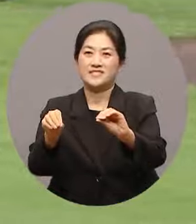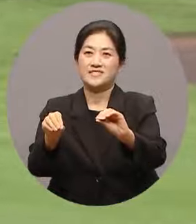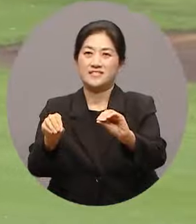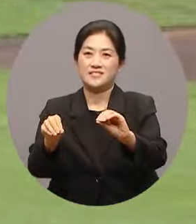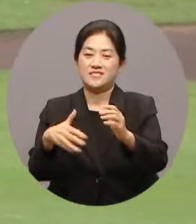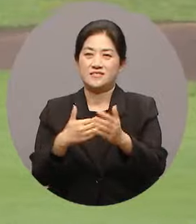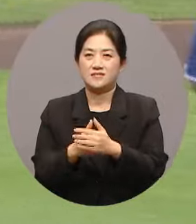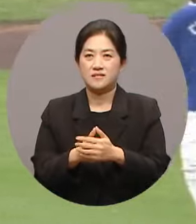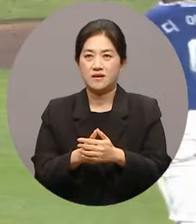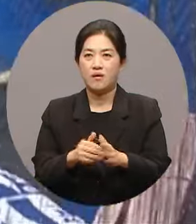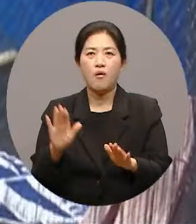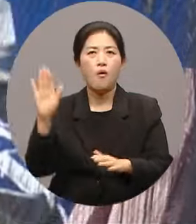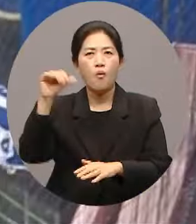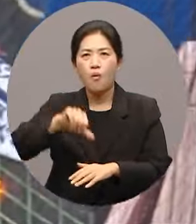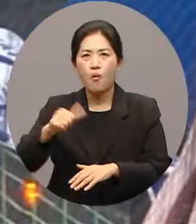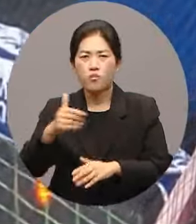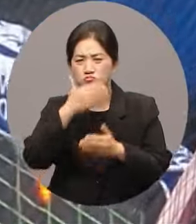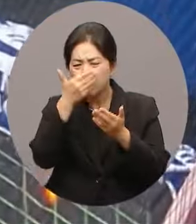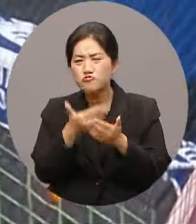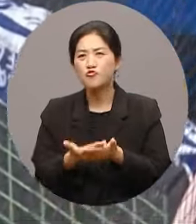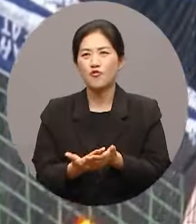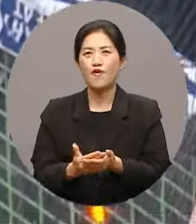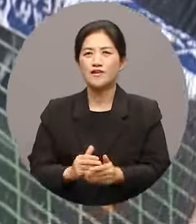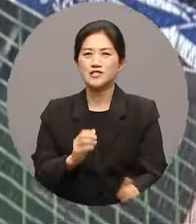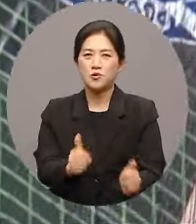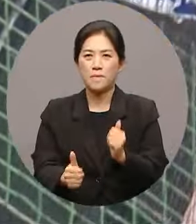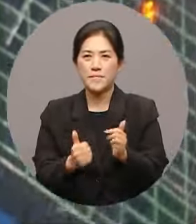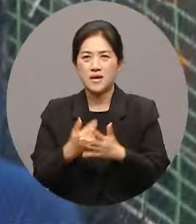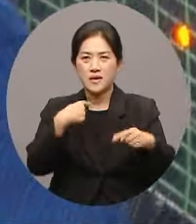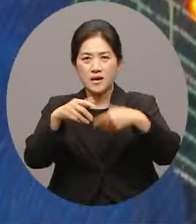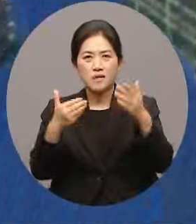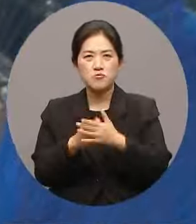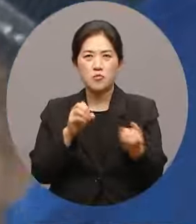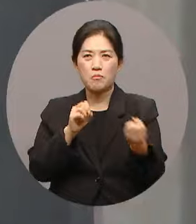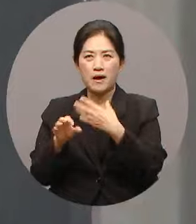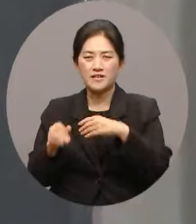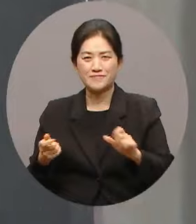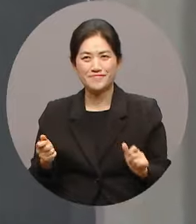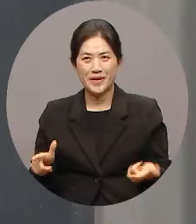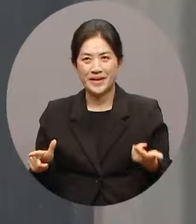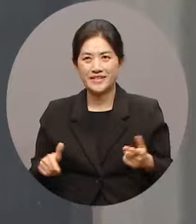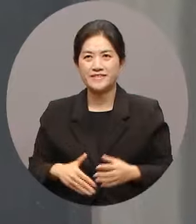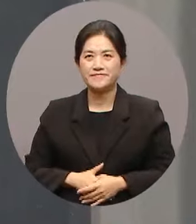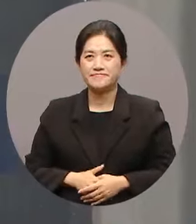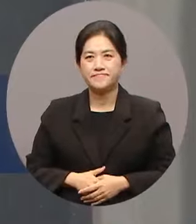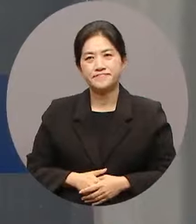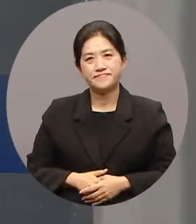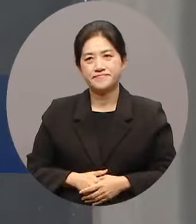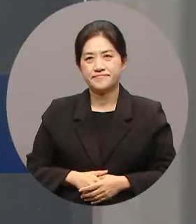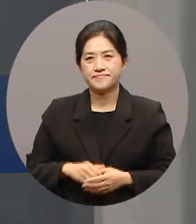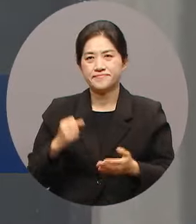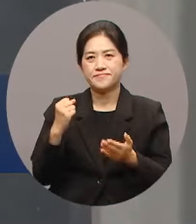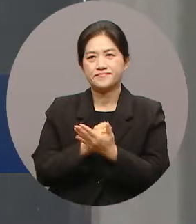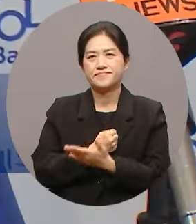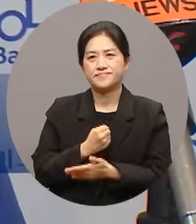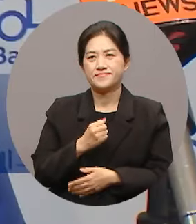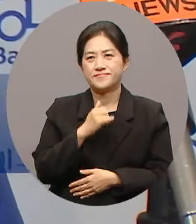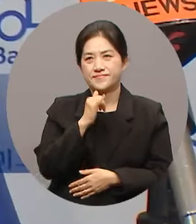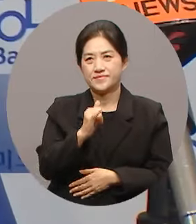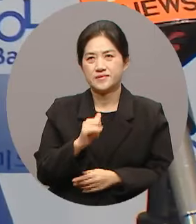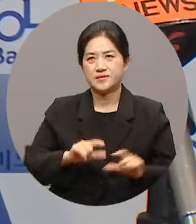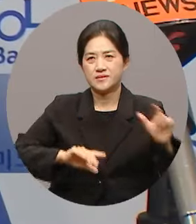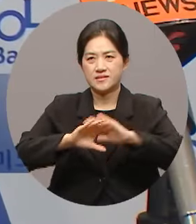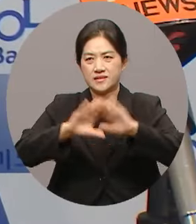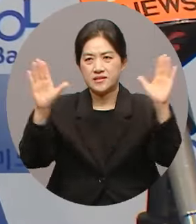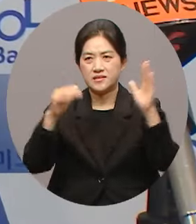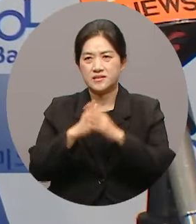시리즈 향방을 가를 수도 있는 변수에 양 팀 감독의 반응은 엇갈렸습니다. 아쉬운 면이 좀 있어요. 뭐 요즘에는 일기예보도